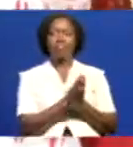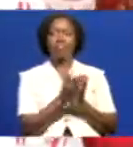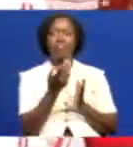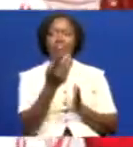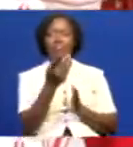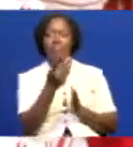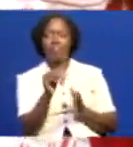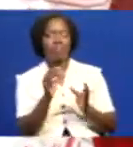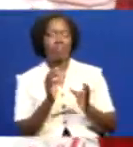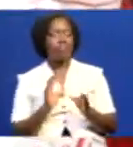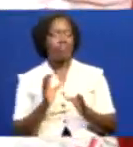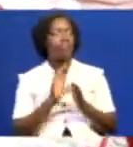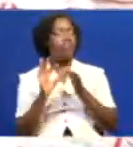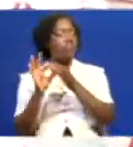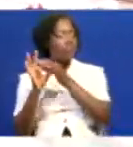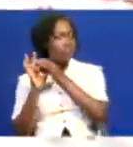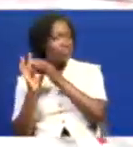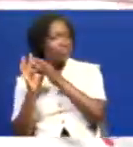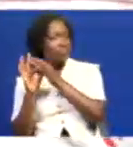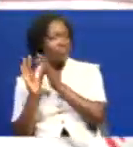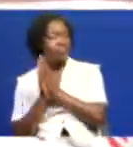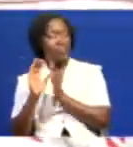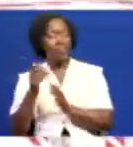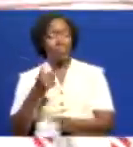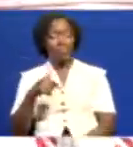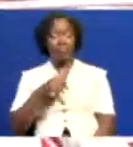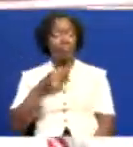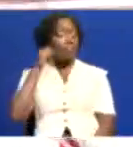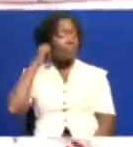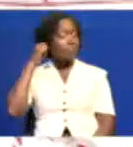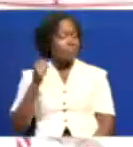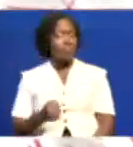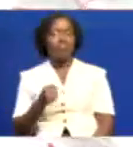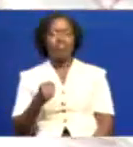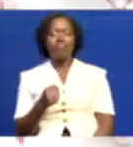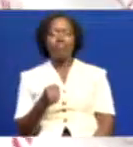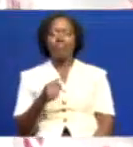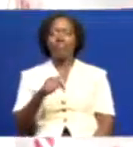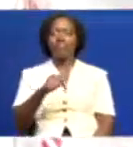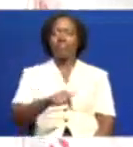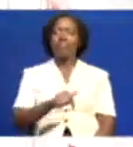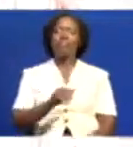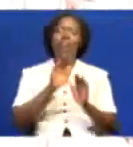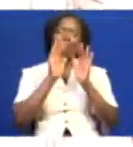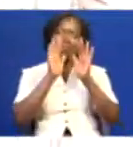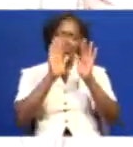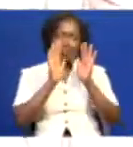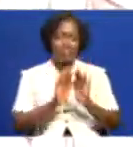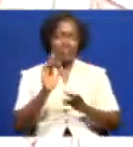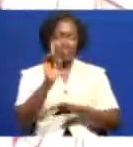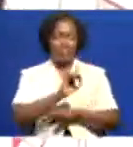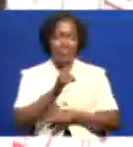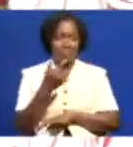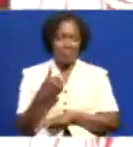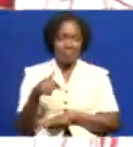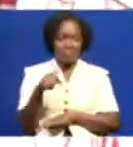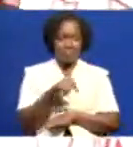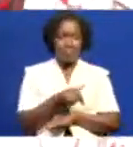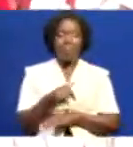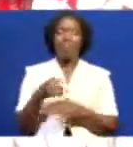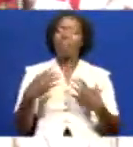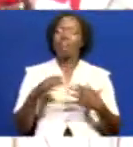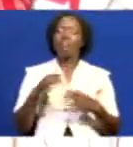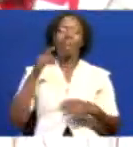wa kamati ya utamaduni kaunti yetu ya Narok. Leo ni siku muhimu sana kwetu, kwa wakaji wa